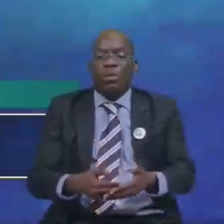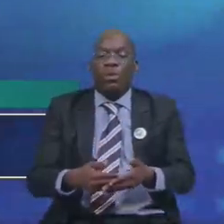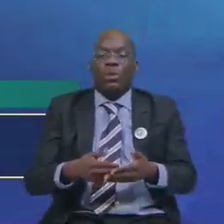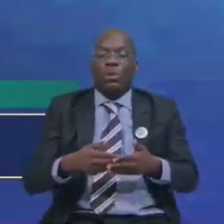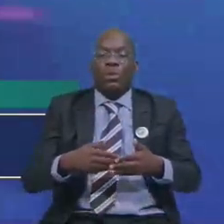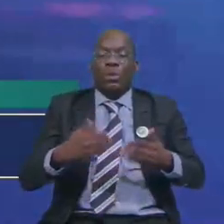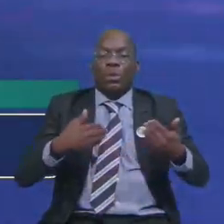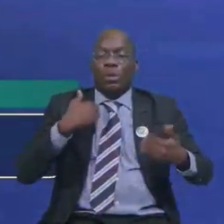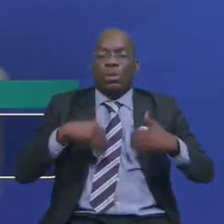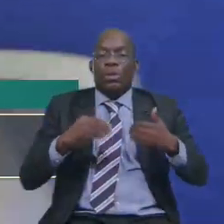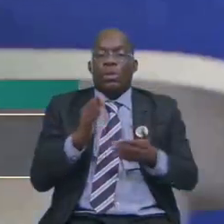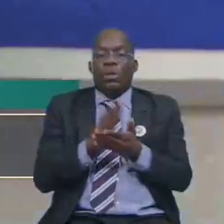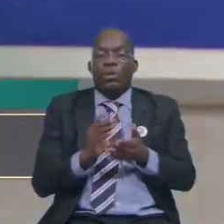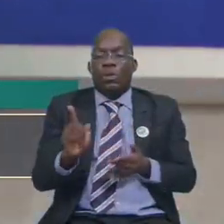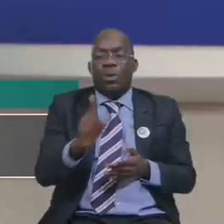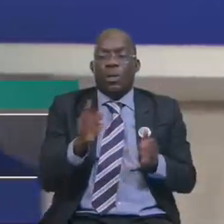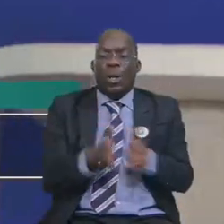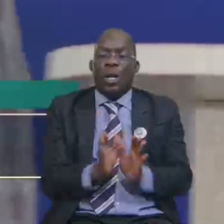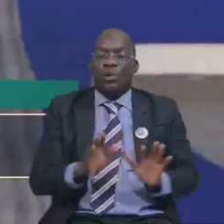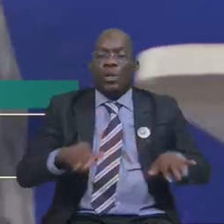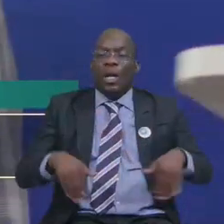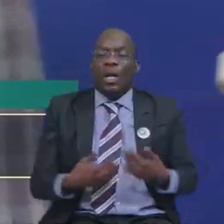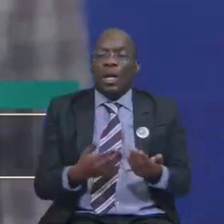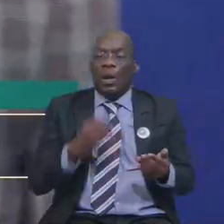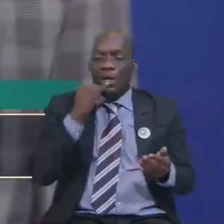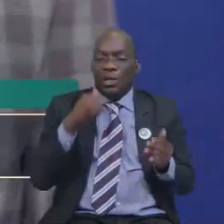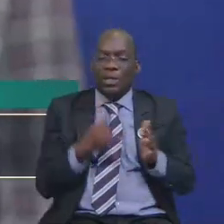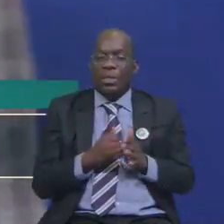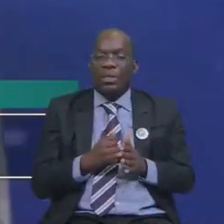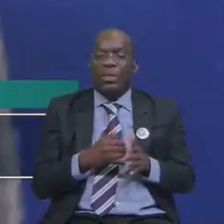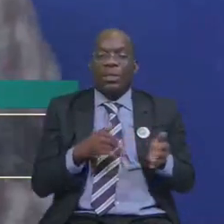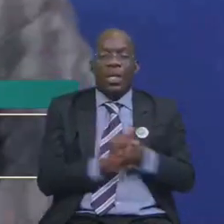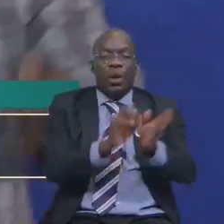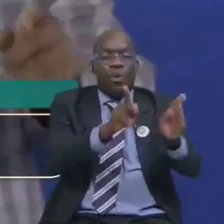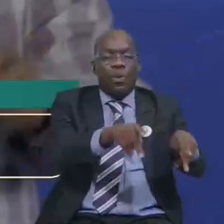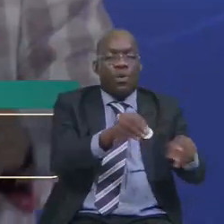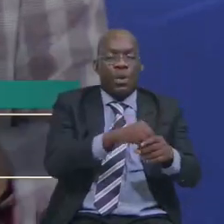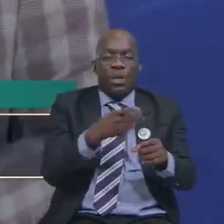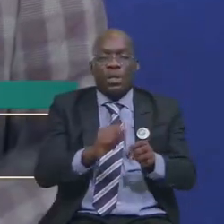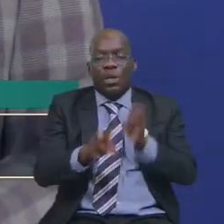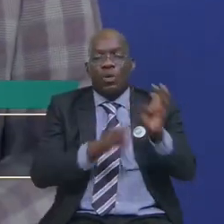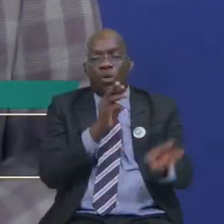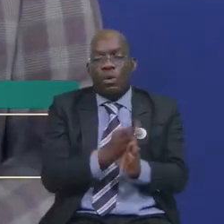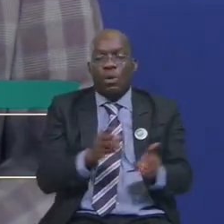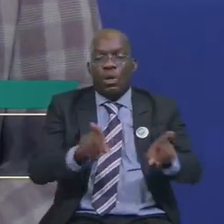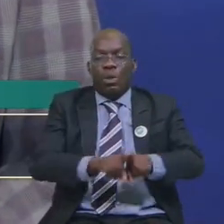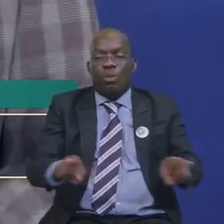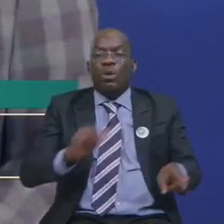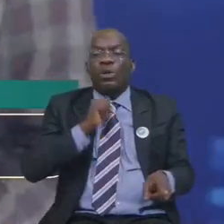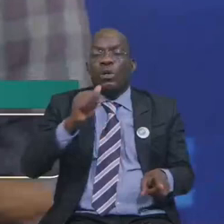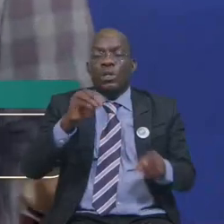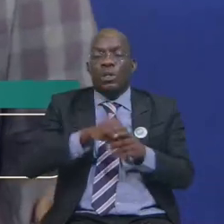demande comment se fait-il que ceux qui sont dans le monde et qui ne sont pas dans le Seigneur